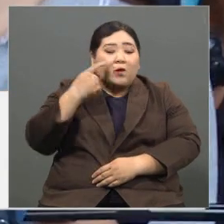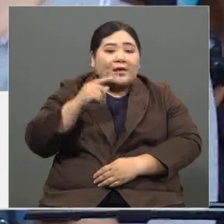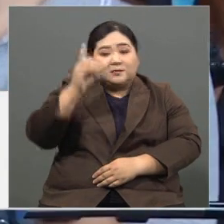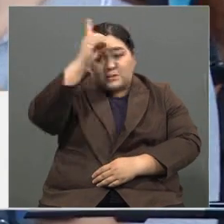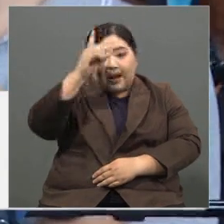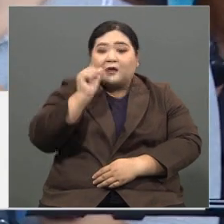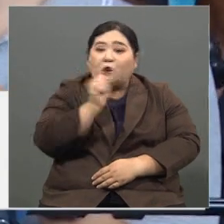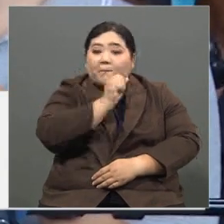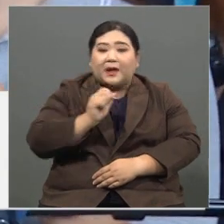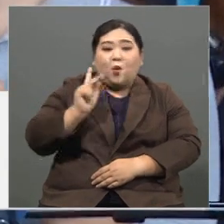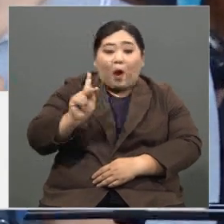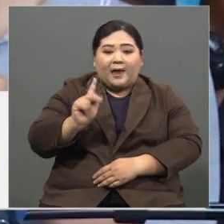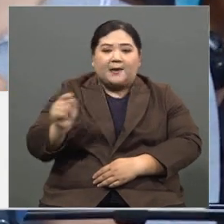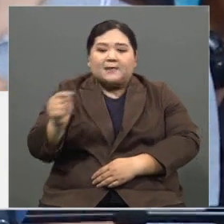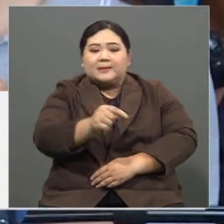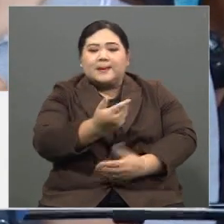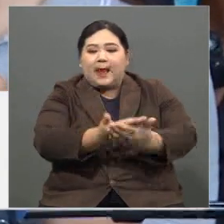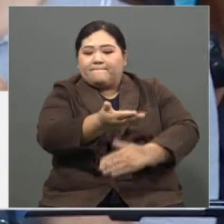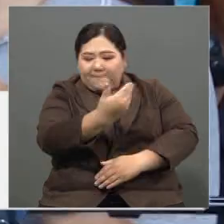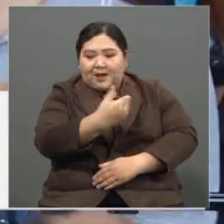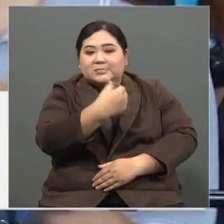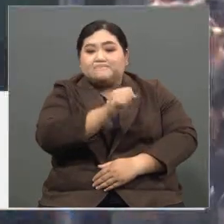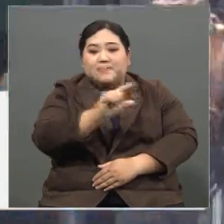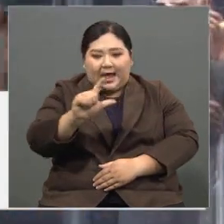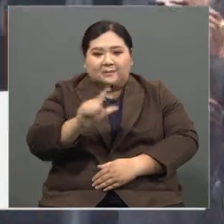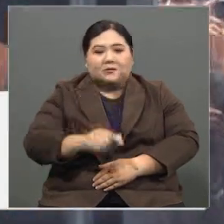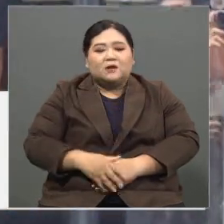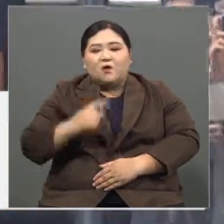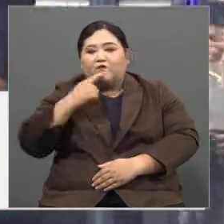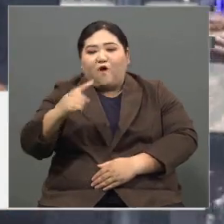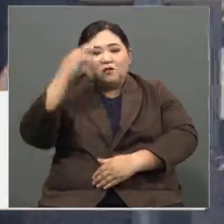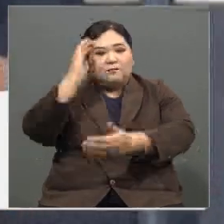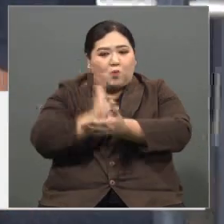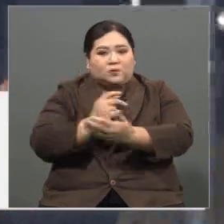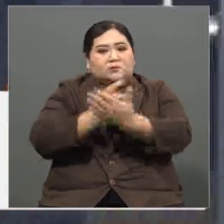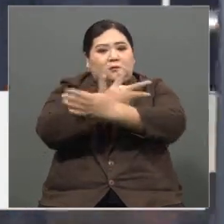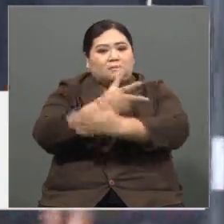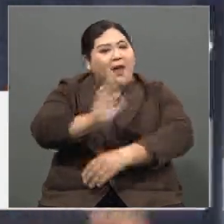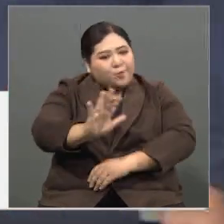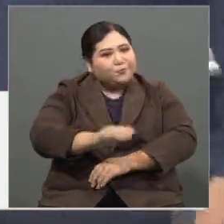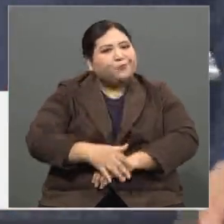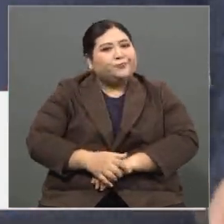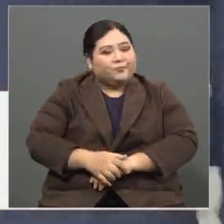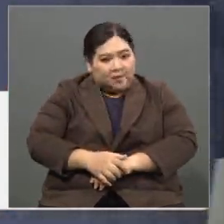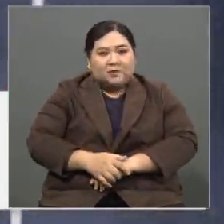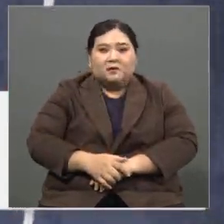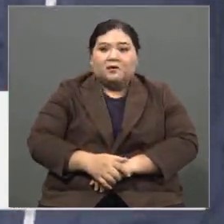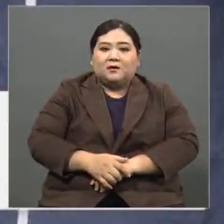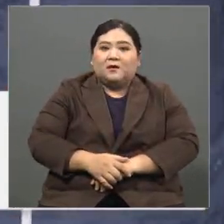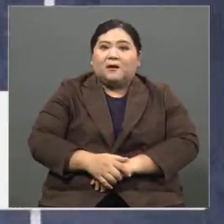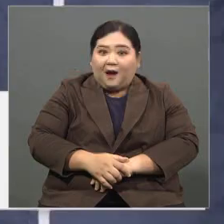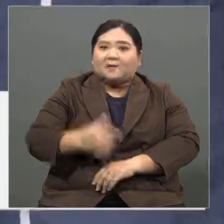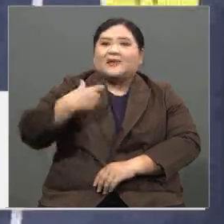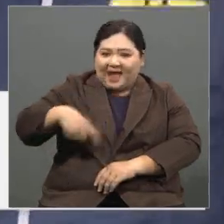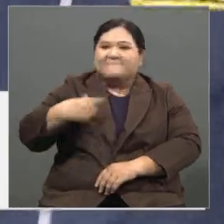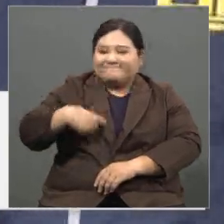ไก่ไปเรียกรับทรัพย์จากบอส Paul 10ล้านบาทแลกกับการไม่ไปร้องเรียน Theไอคอนกรุ๊ปอันนี้เรื่องหนึ่งเมื่อวานเนี้ยทนายเข้าไปแต่